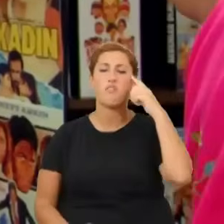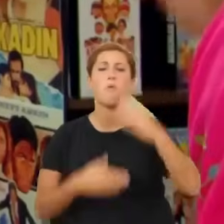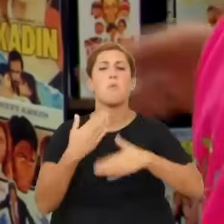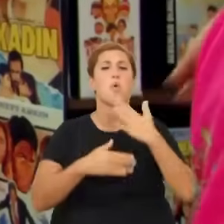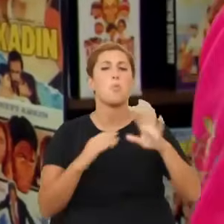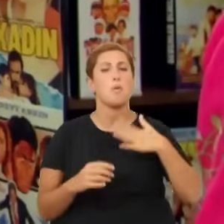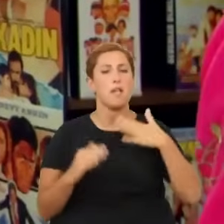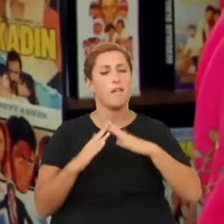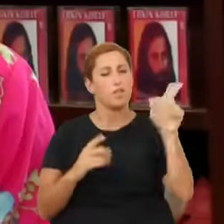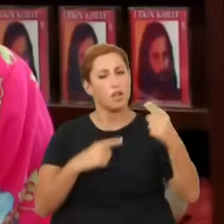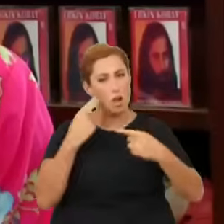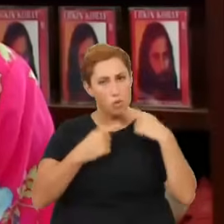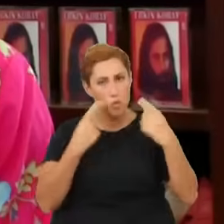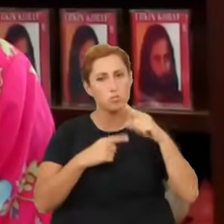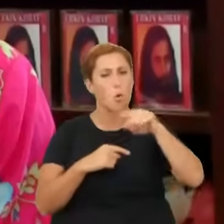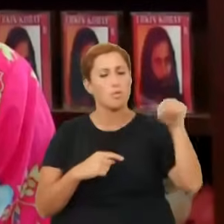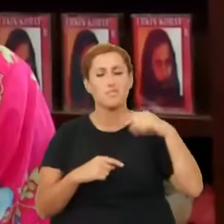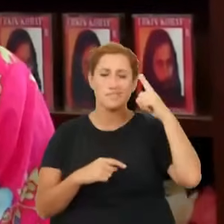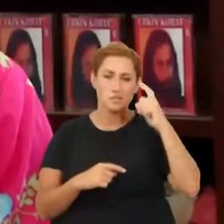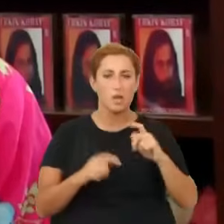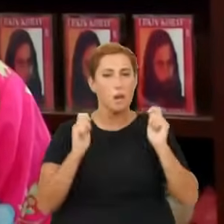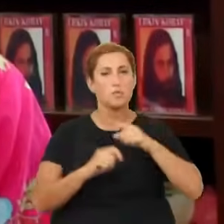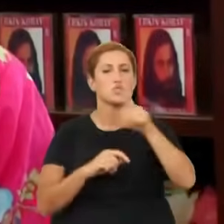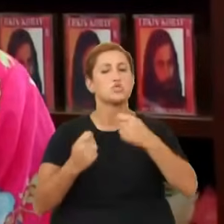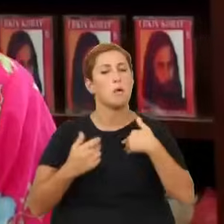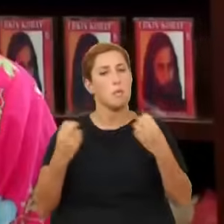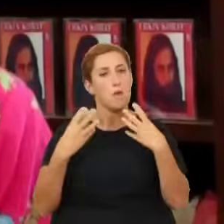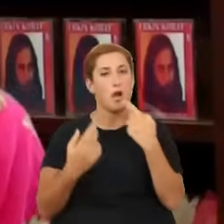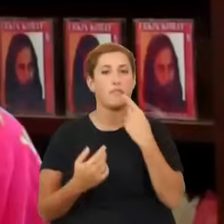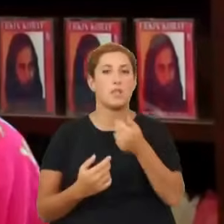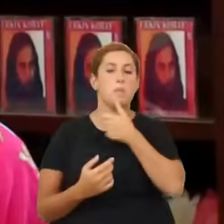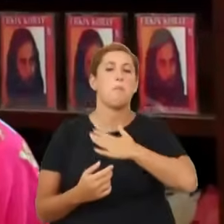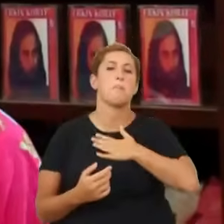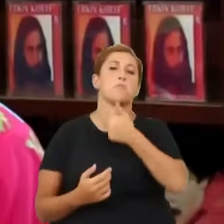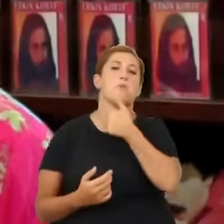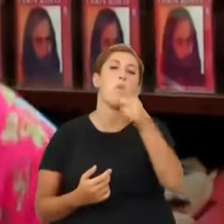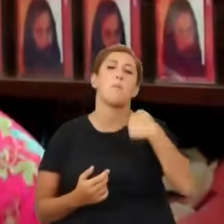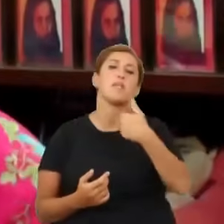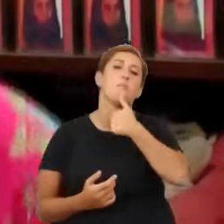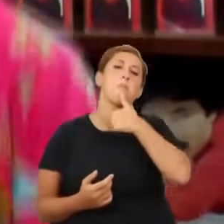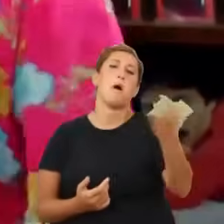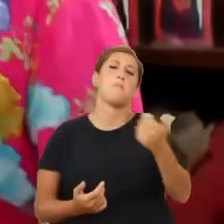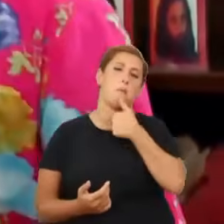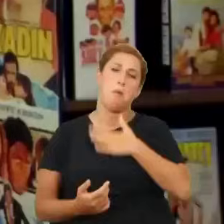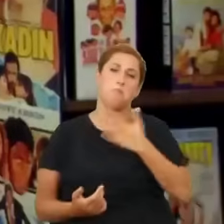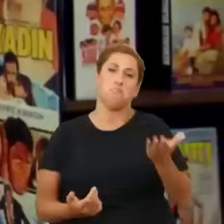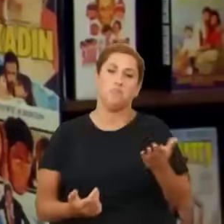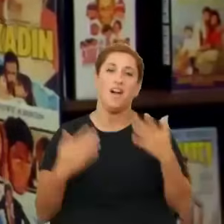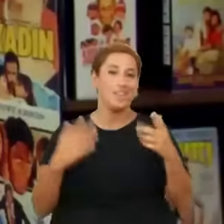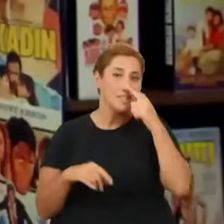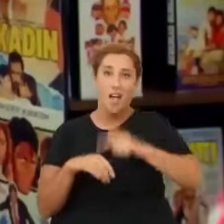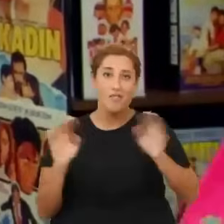yorma. Ben evdekilerle konuşurum. Onları da ikna ederim. Sen bu işi bana bırak dedi ya. Babam benim, babam. O benim, babam ya, babam.